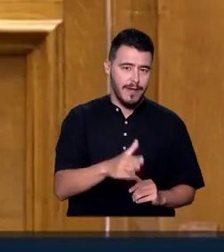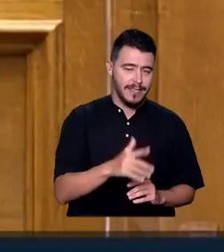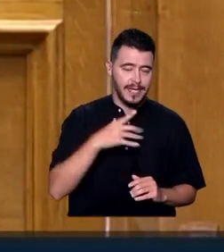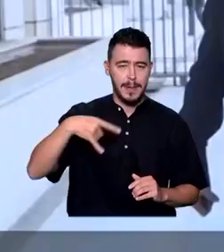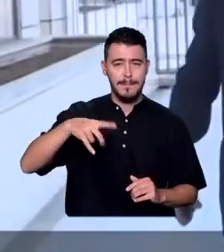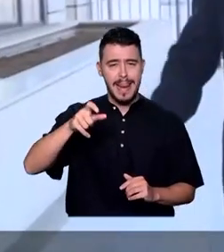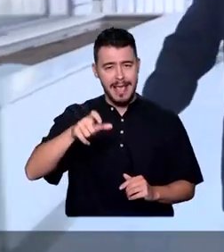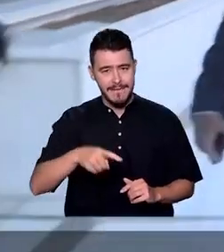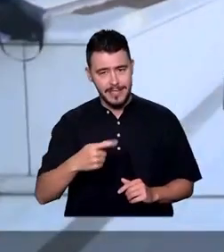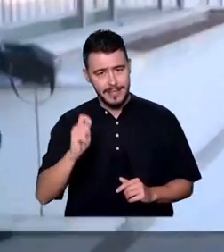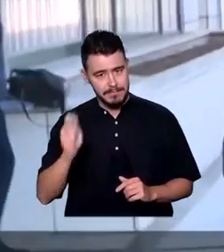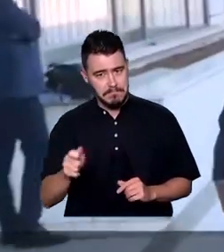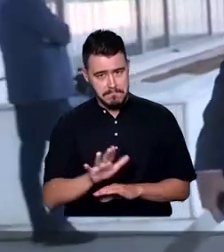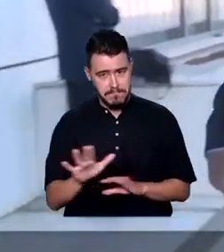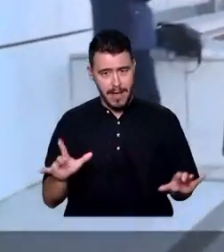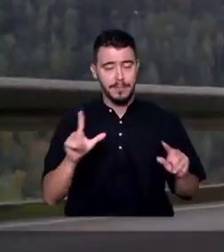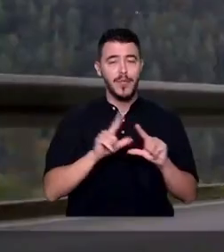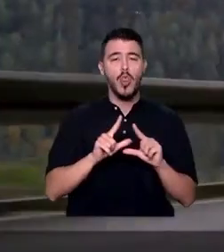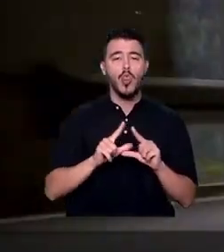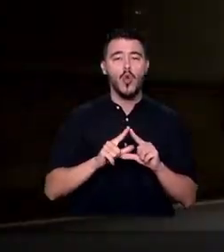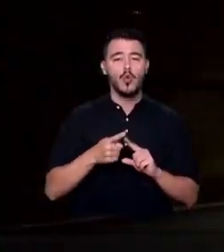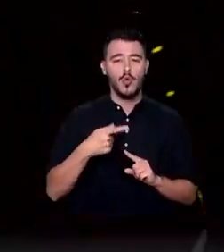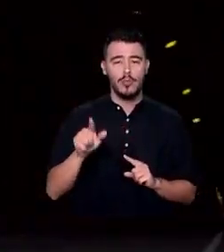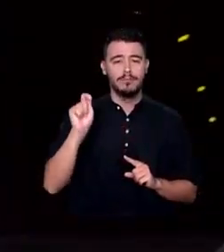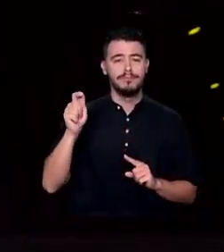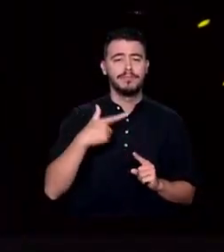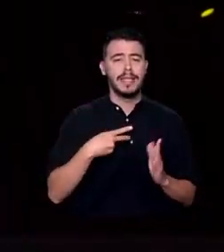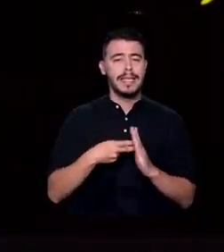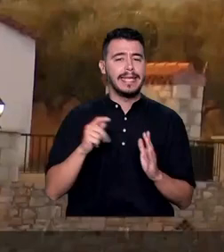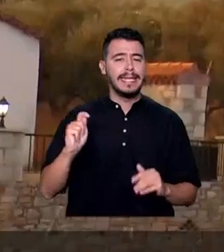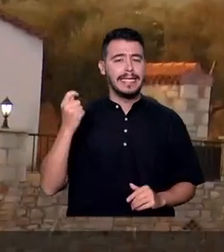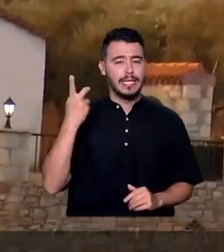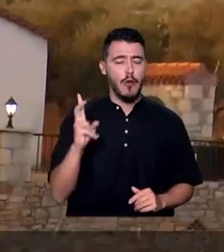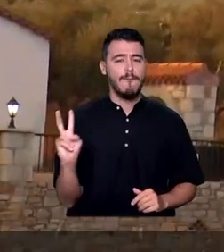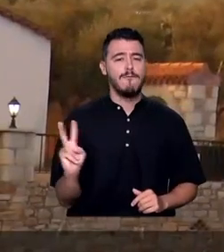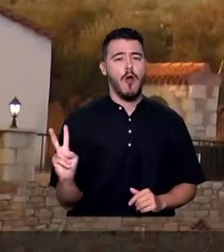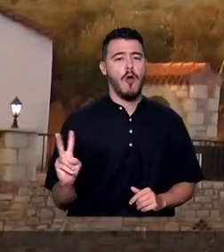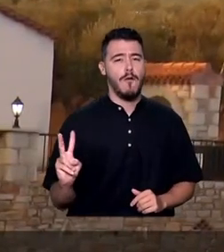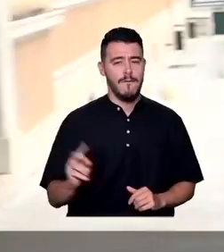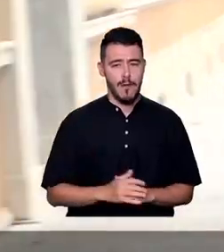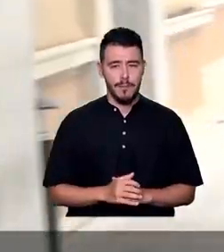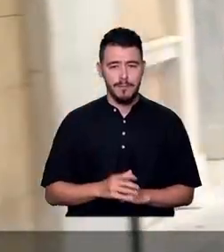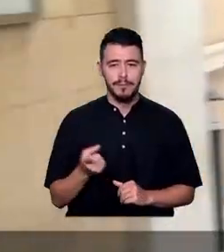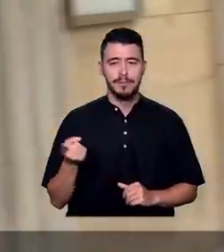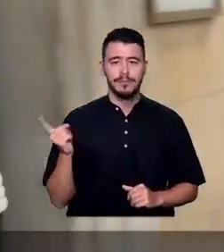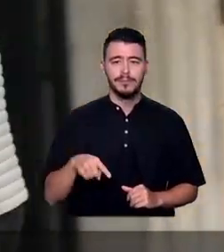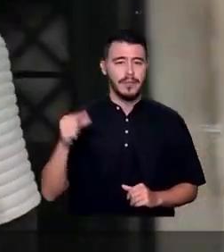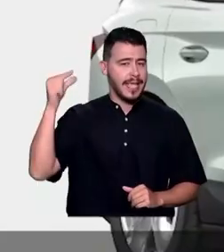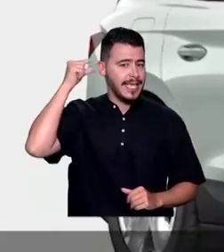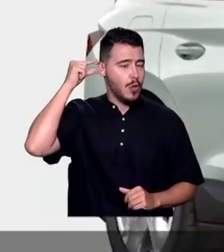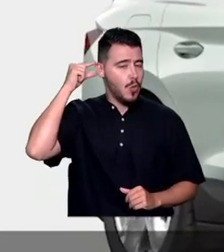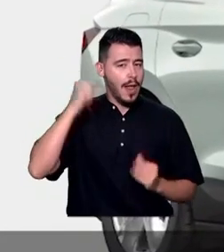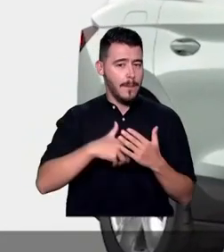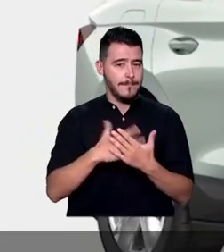Νέας Δημοκρατίας. Η βουλευτής Ρένα Δούρου του ΣΥΡΙΖΑ παρήγγειλε ηλεκτρικό Volvo XC40. Ο Θανάσης Δαβάκης από τη Νέα Δημοκρατία και ο Παύλος Γερουλάνος από το